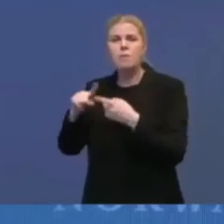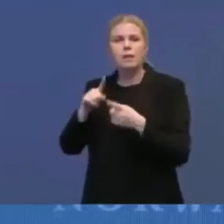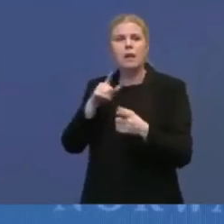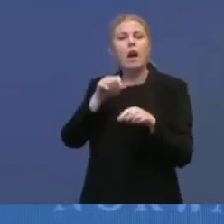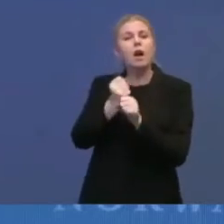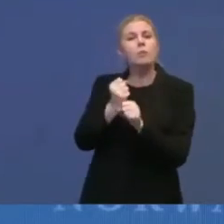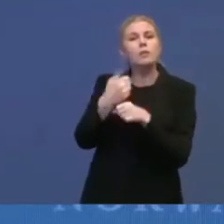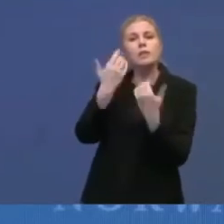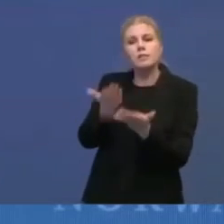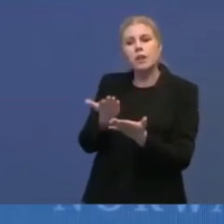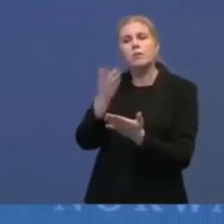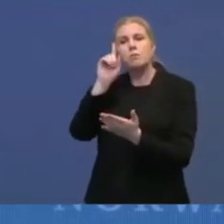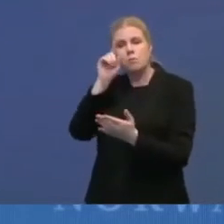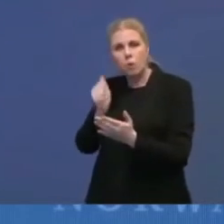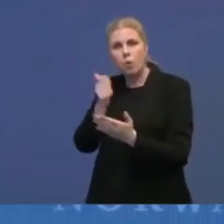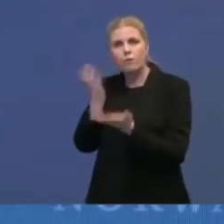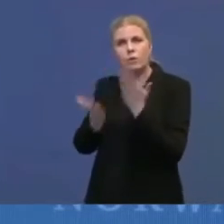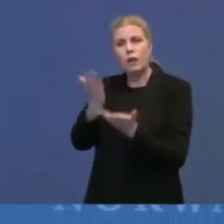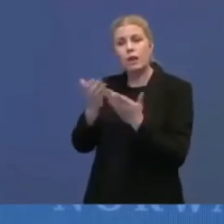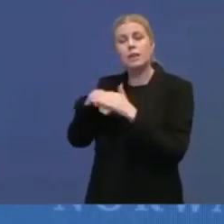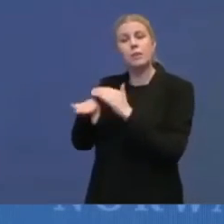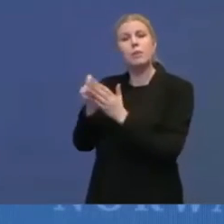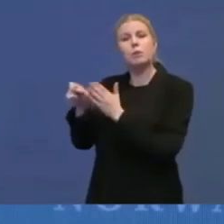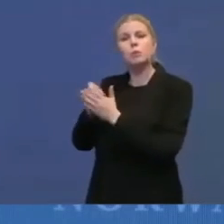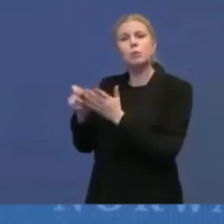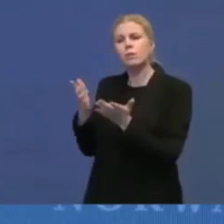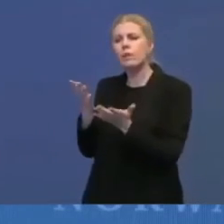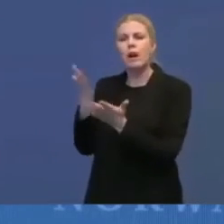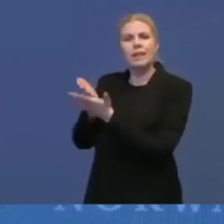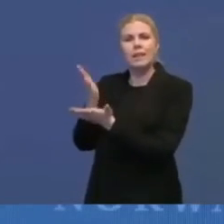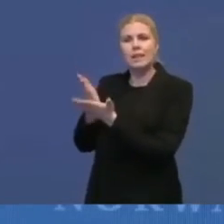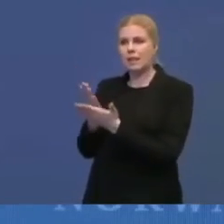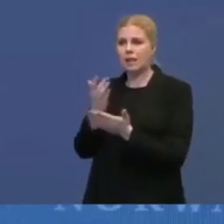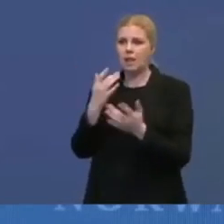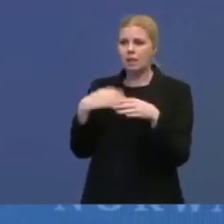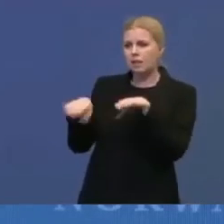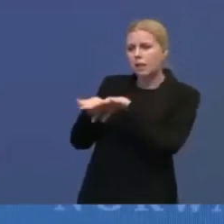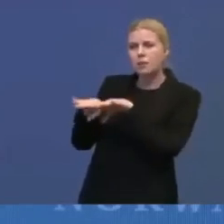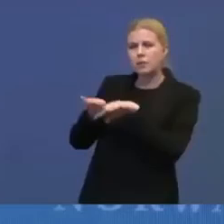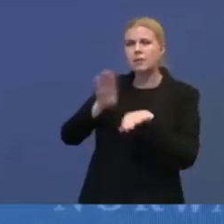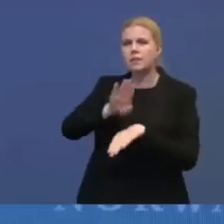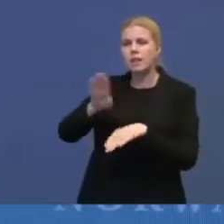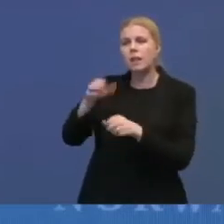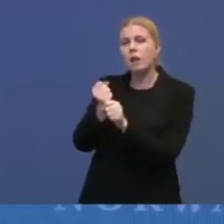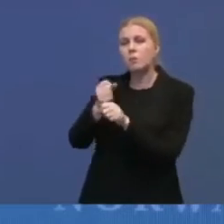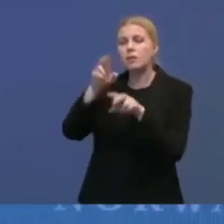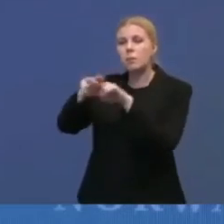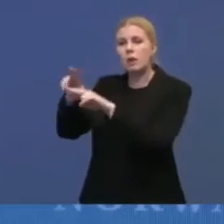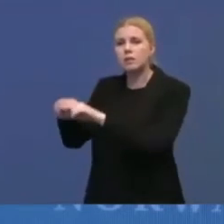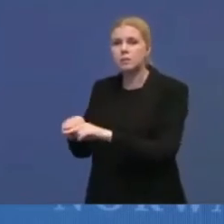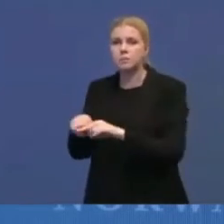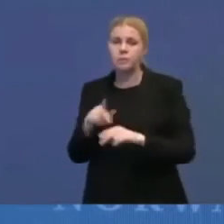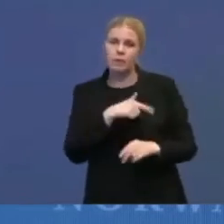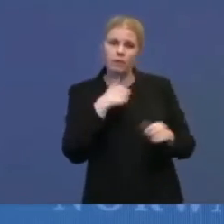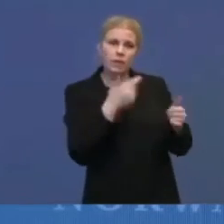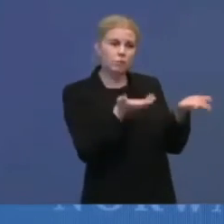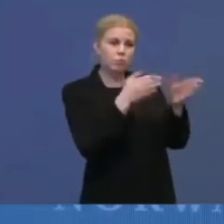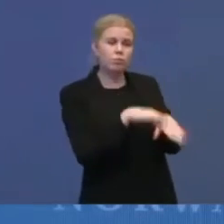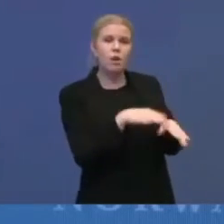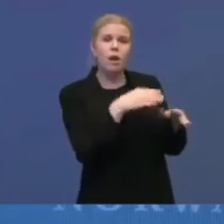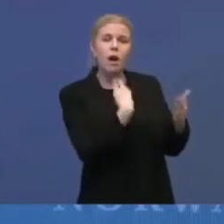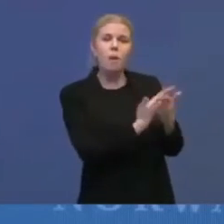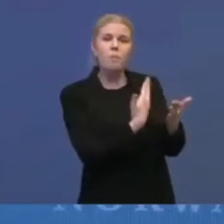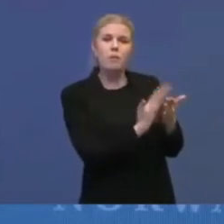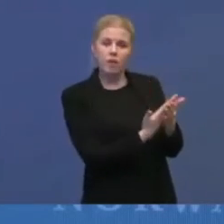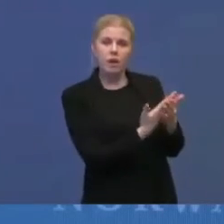shaqa bixi yaalku qiimayaan inta kuha boon guri ka soo shaqe yinta gopta shaqada. Wannu txoo txine inna xaddi dha dihi tirada inta